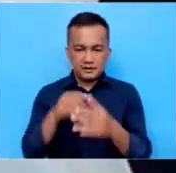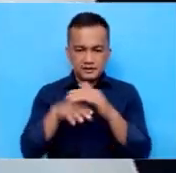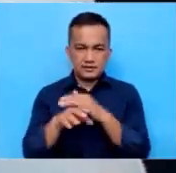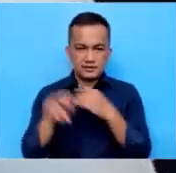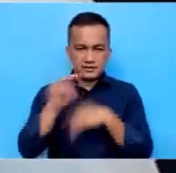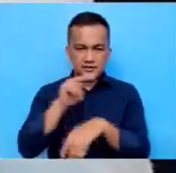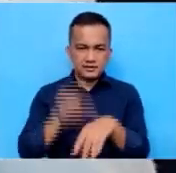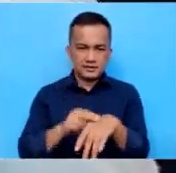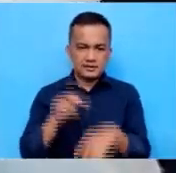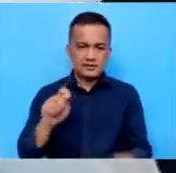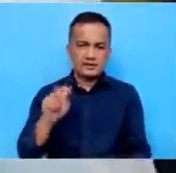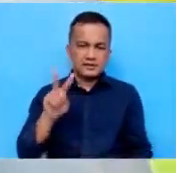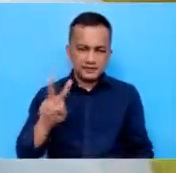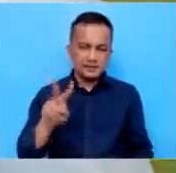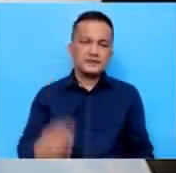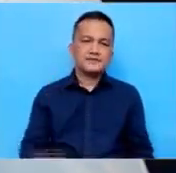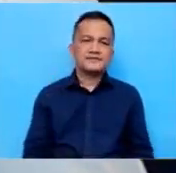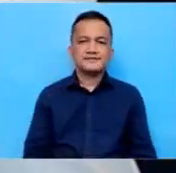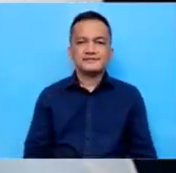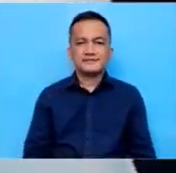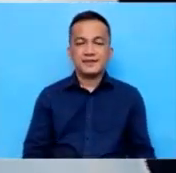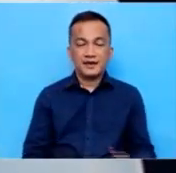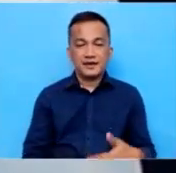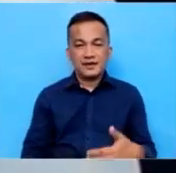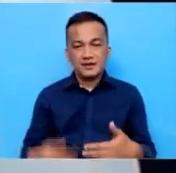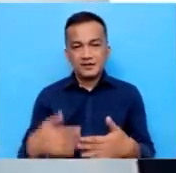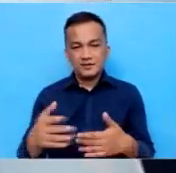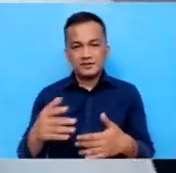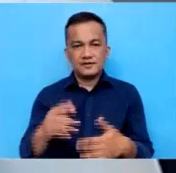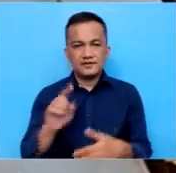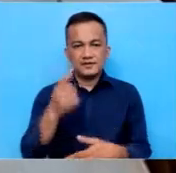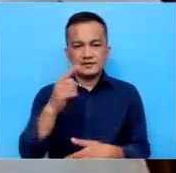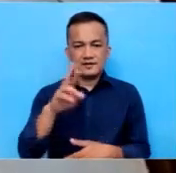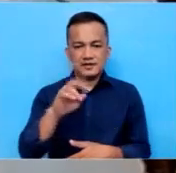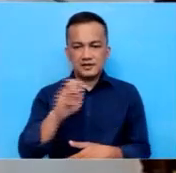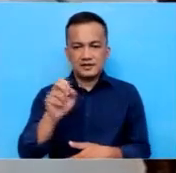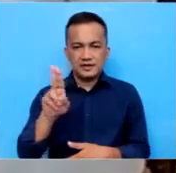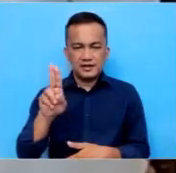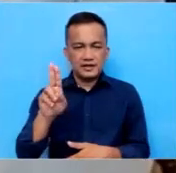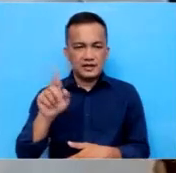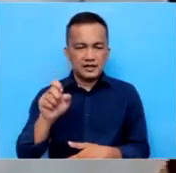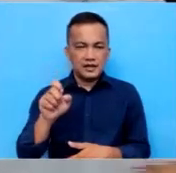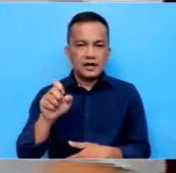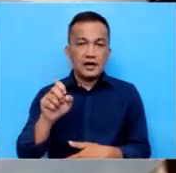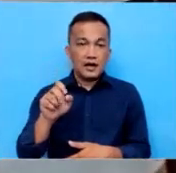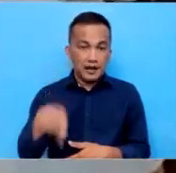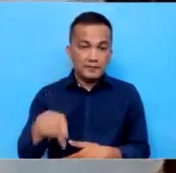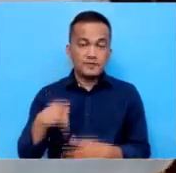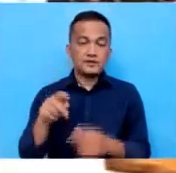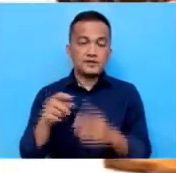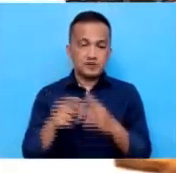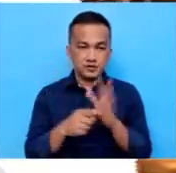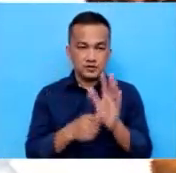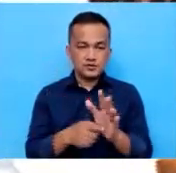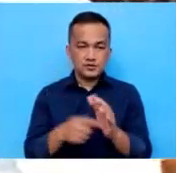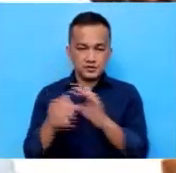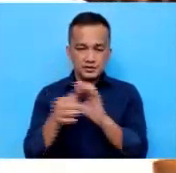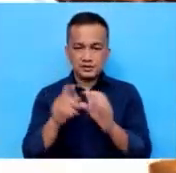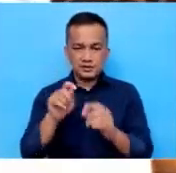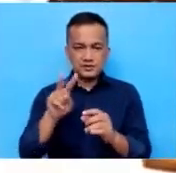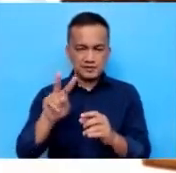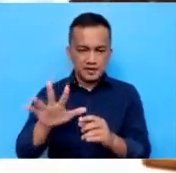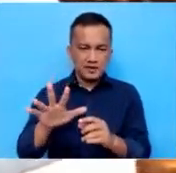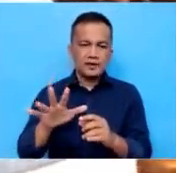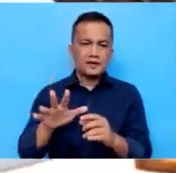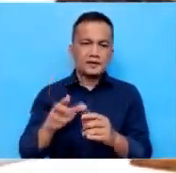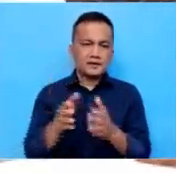TV, and then ended up first runner-up sa show. Konektado raw talaga ang TV5 sa mga major na chapter